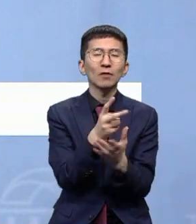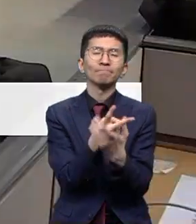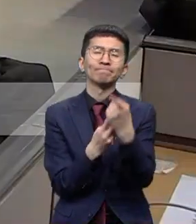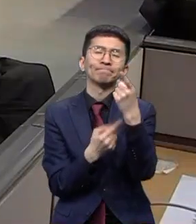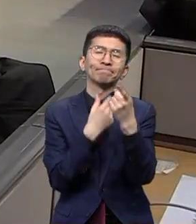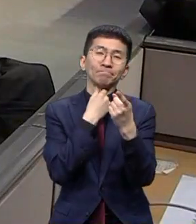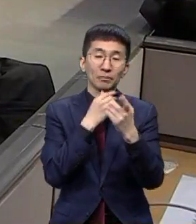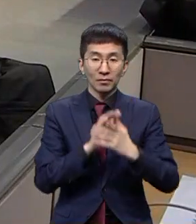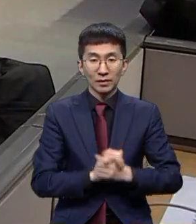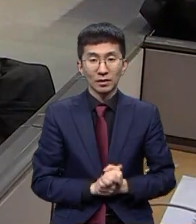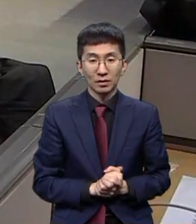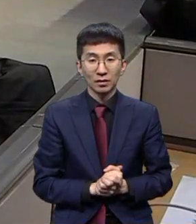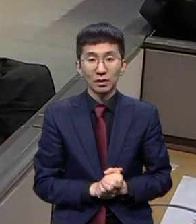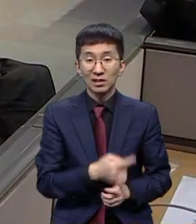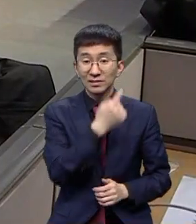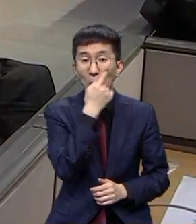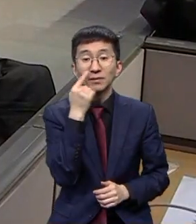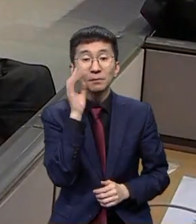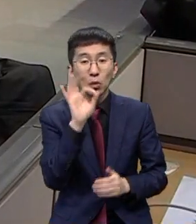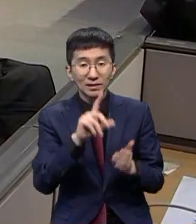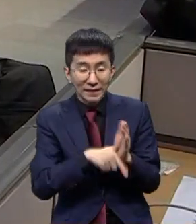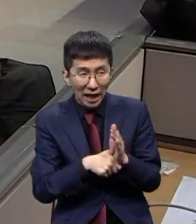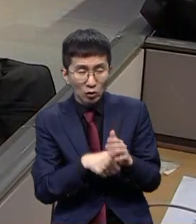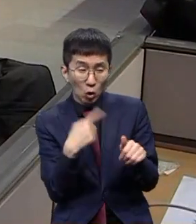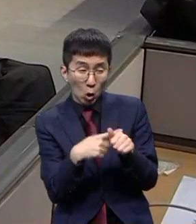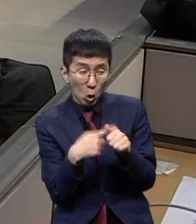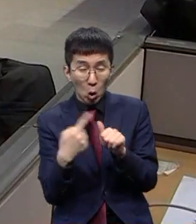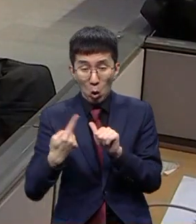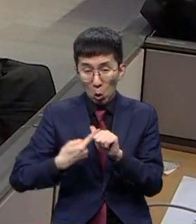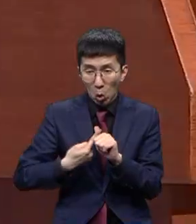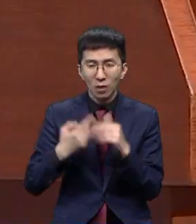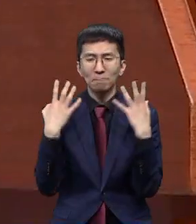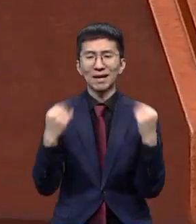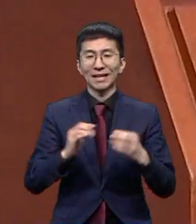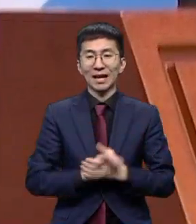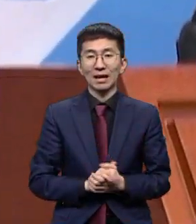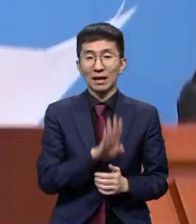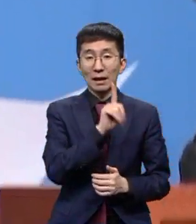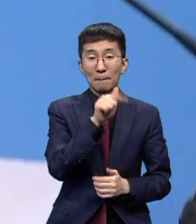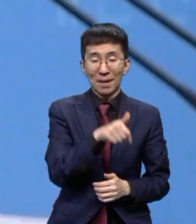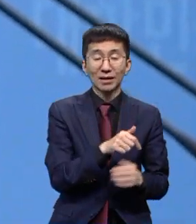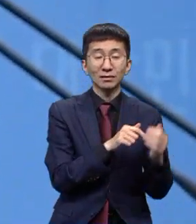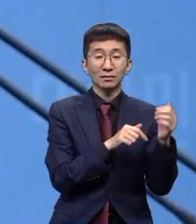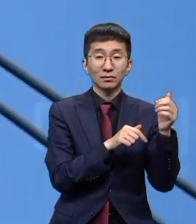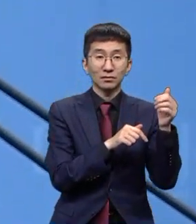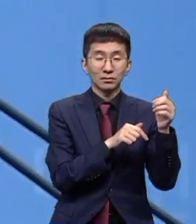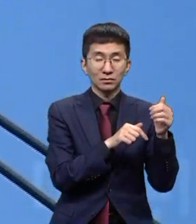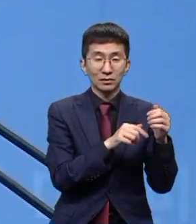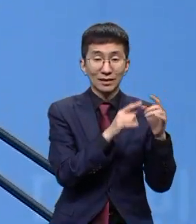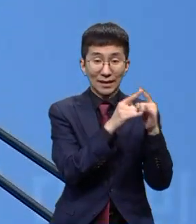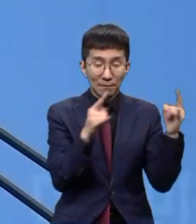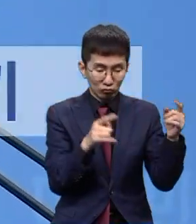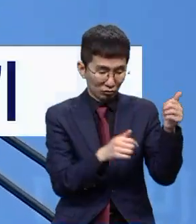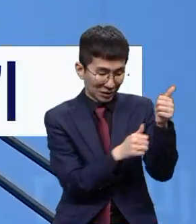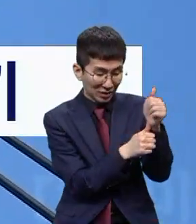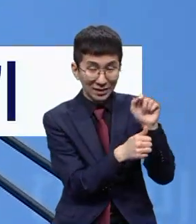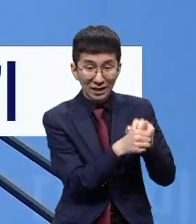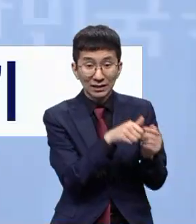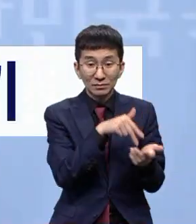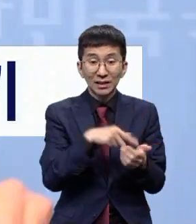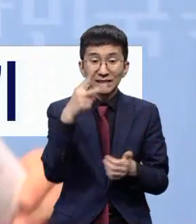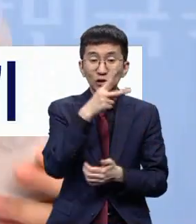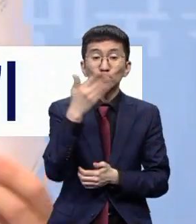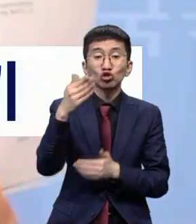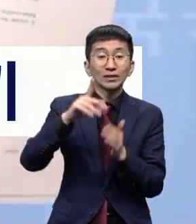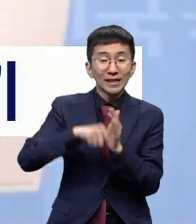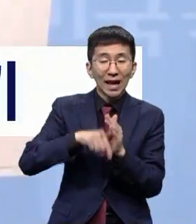기대합니다. 검증과 네거티브 공방도 불붙었습니다. 박영선 캠프 비서실장인 천준호 의원은 2009년